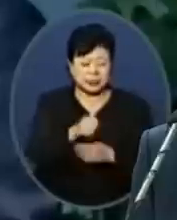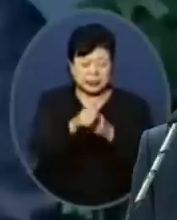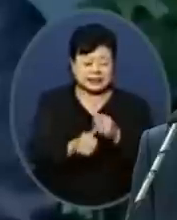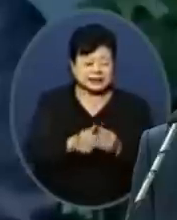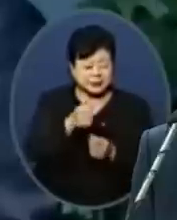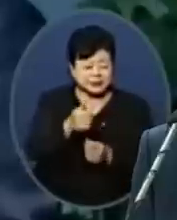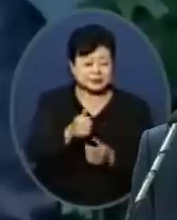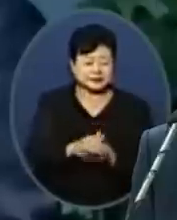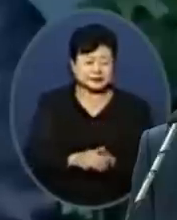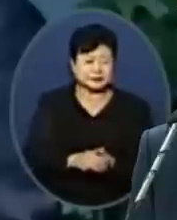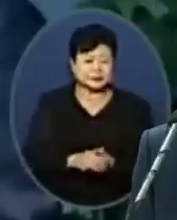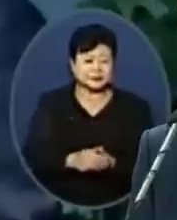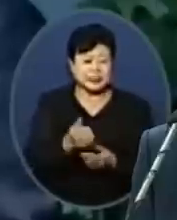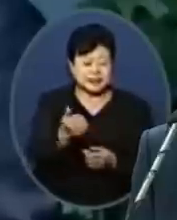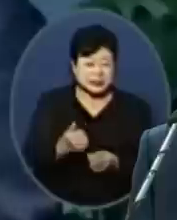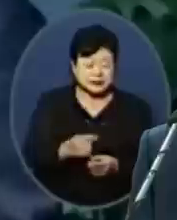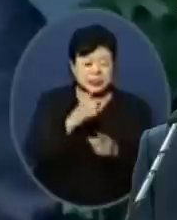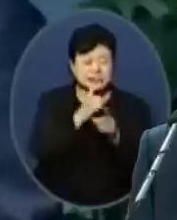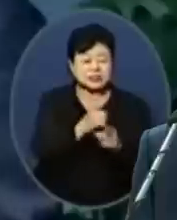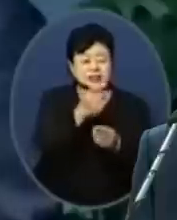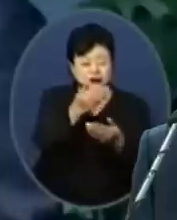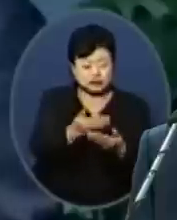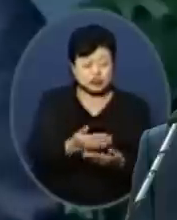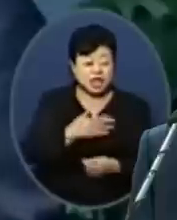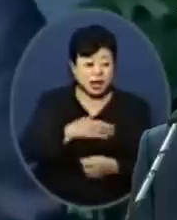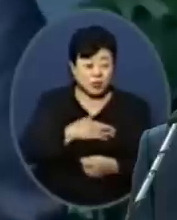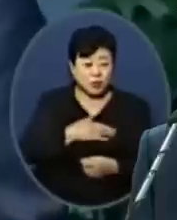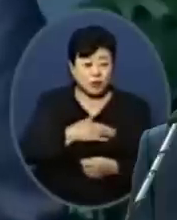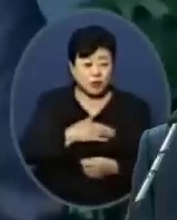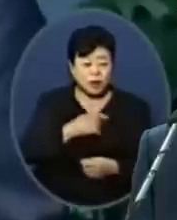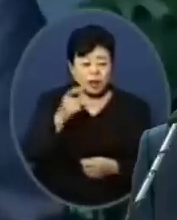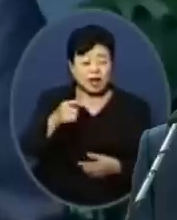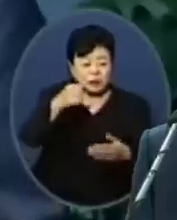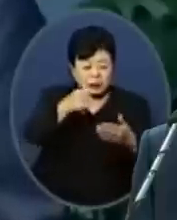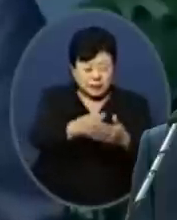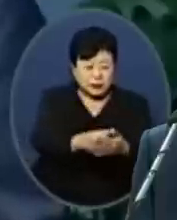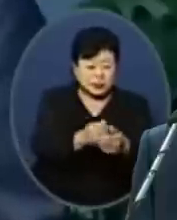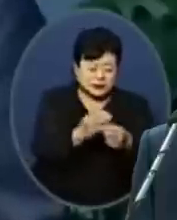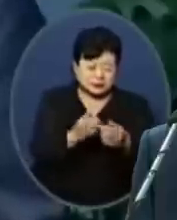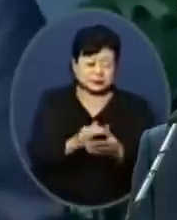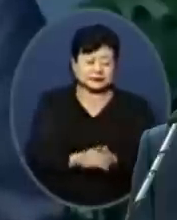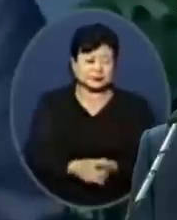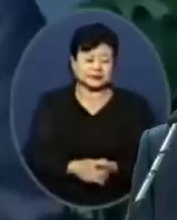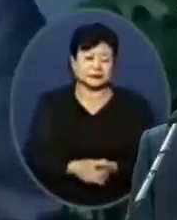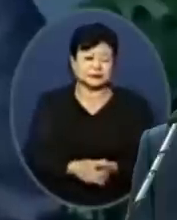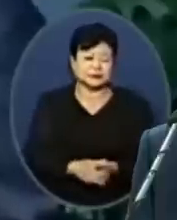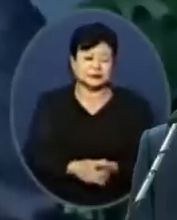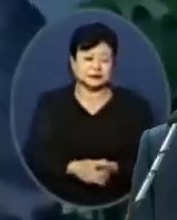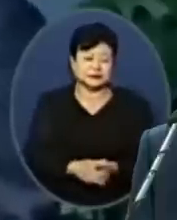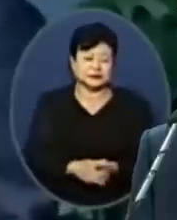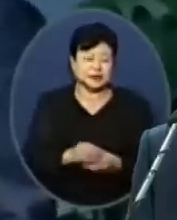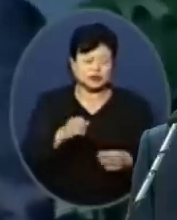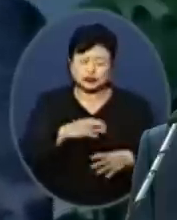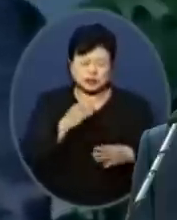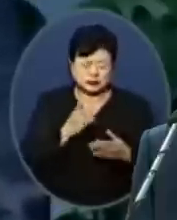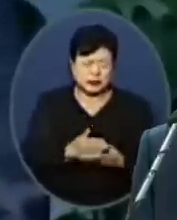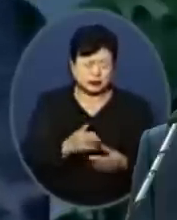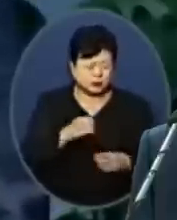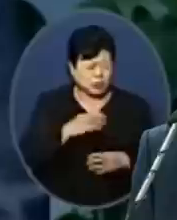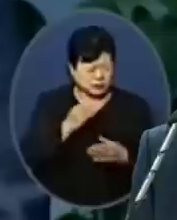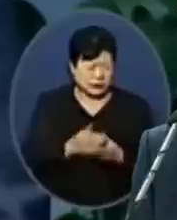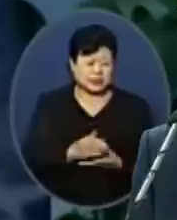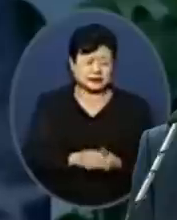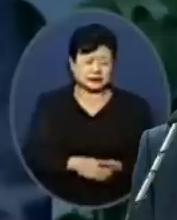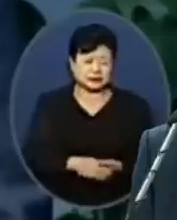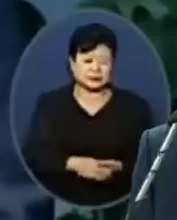하나님이 이미 승리를 주신 것을 알고 강하고 담대하십시오. 두려워하지 말고 놀라지